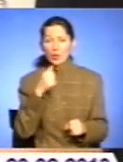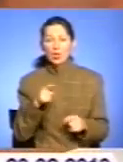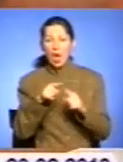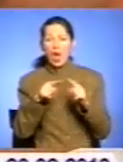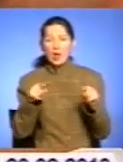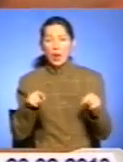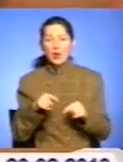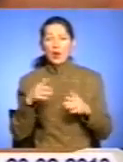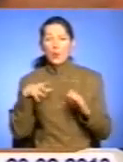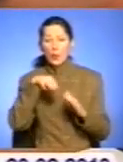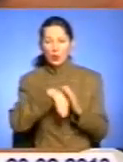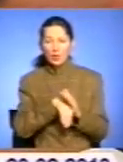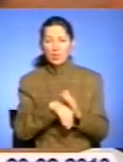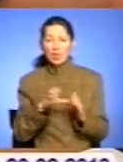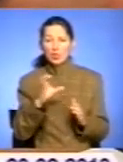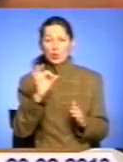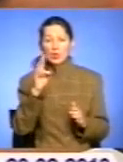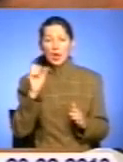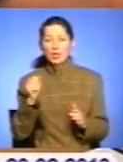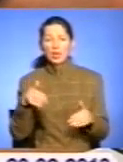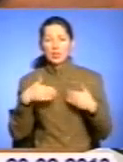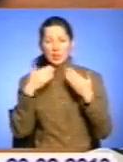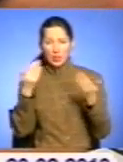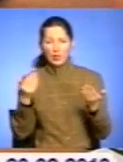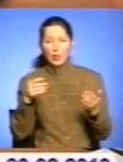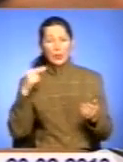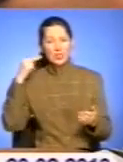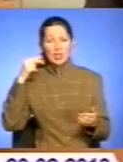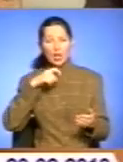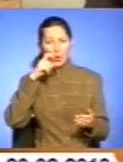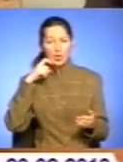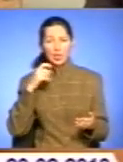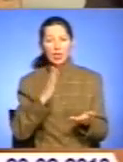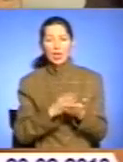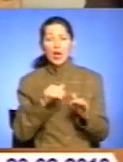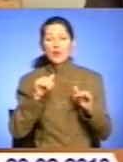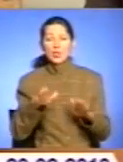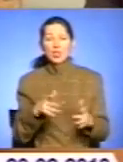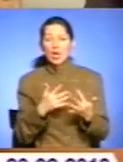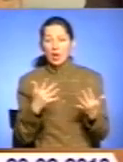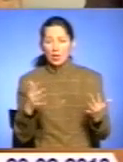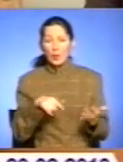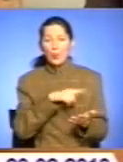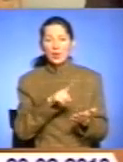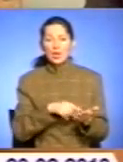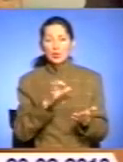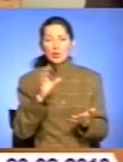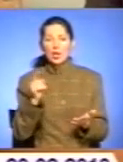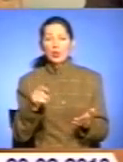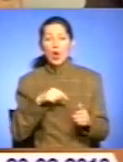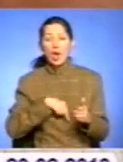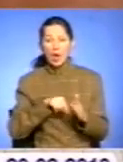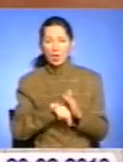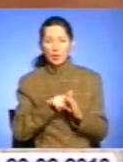впровадження соціальних ініціатив президента України передбачено вирішення ряду питань соціального характеру, запровадження нових розмірів